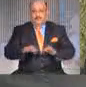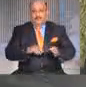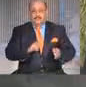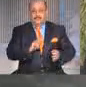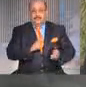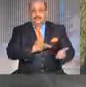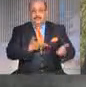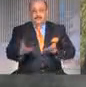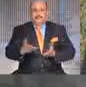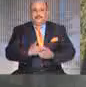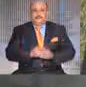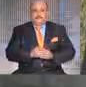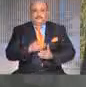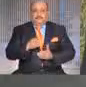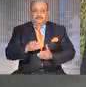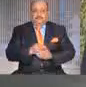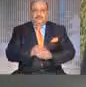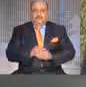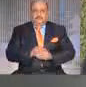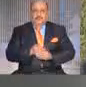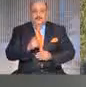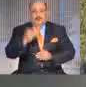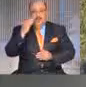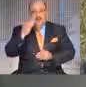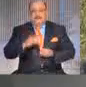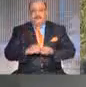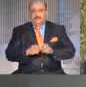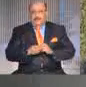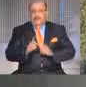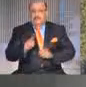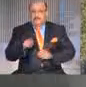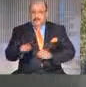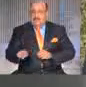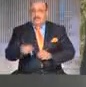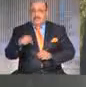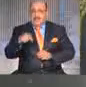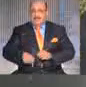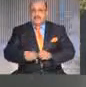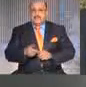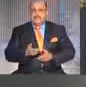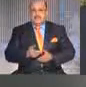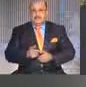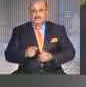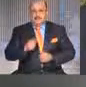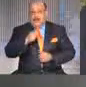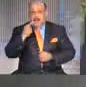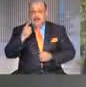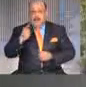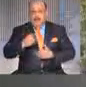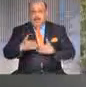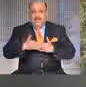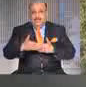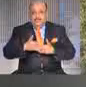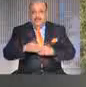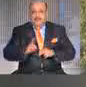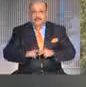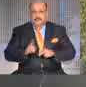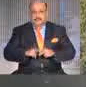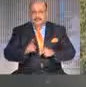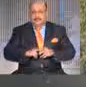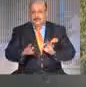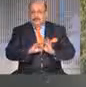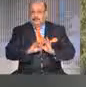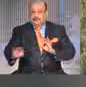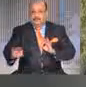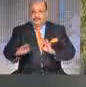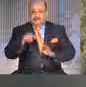هذا جزء من المشكلة اللي موجودة في المزار. وبطبيعة الحال في المجامع المائية مش ممكن يقبلوا إلا المالكين